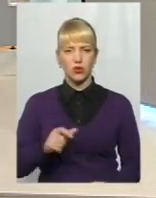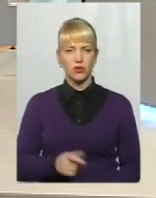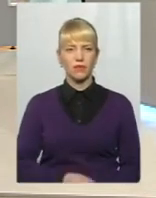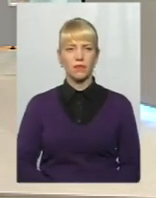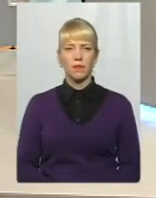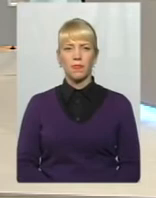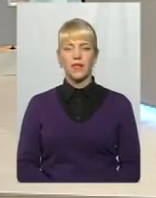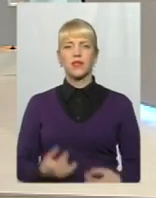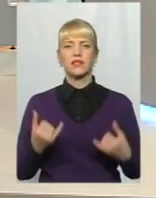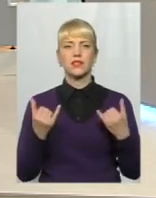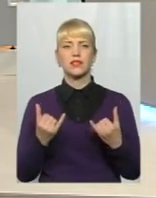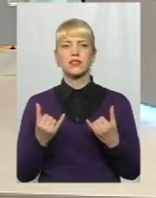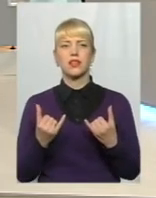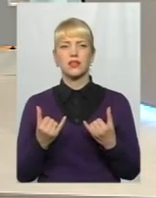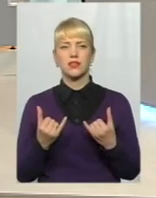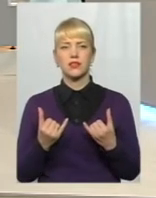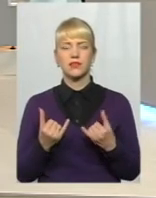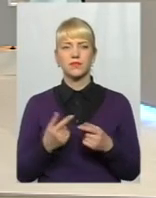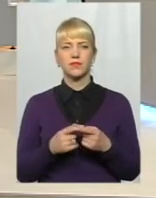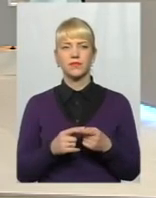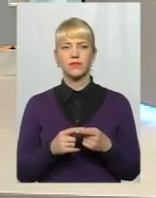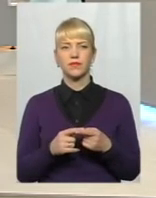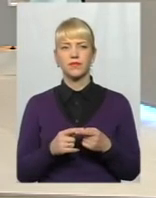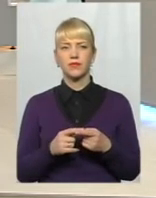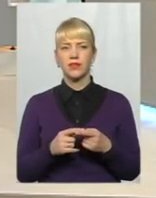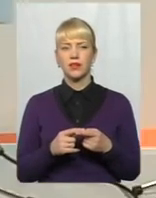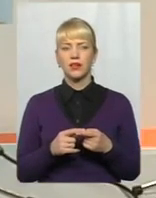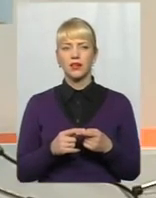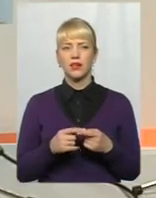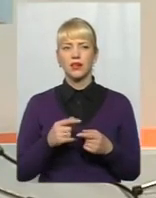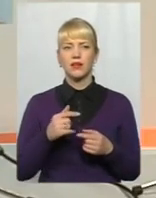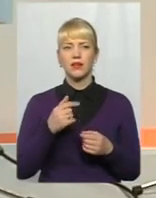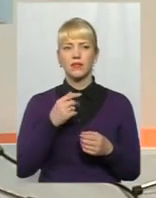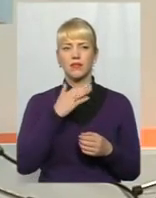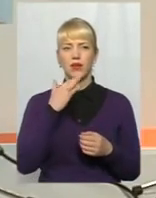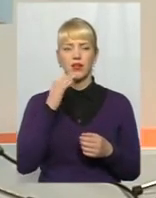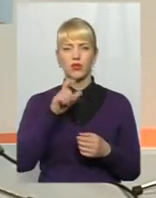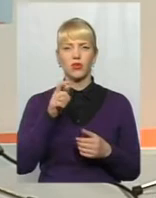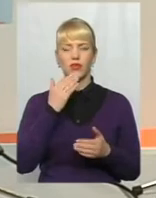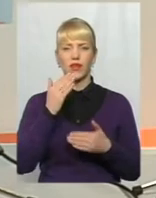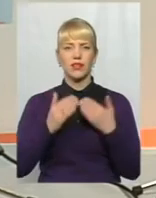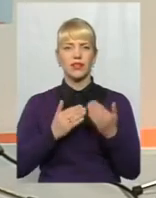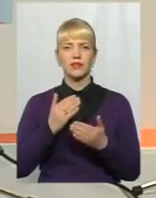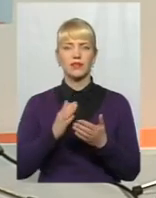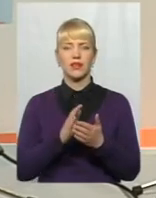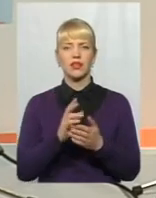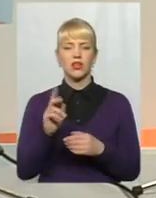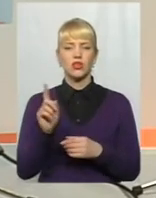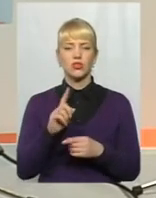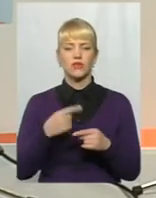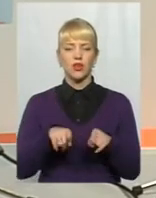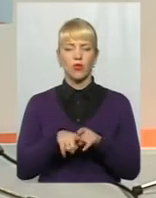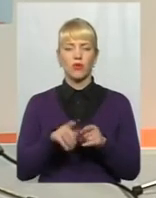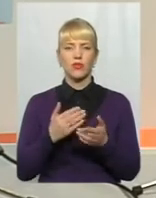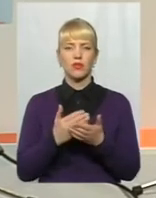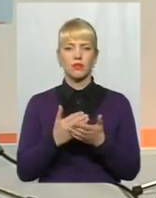Ну, зараз у нас працює інтерактивна мапа сміттєзвалищ, де дуже багато людей надсилають звернення, що в такому-то населеному пункті, там,